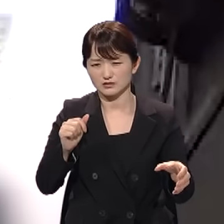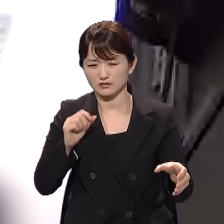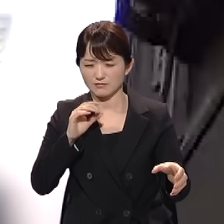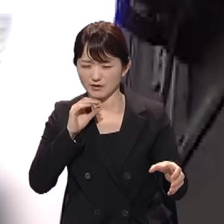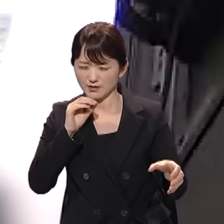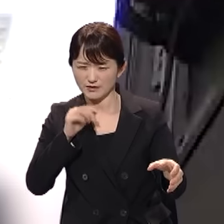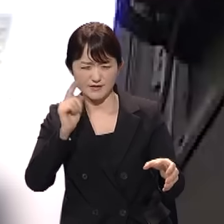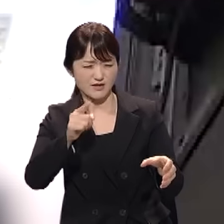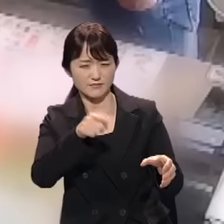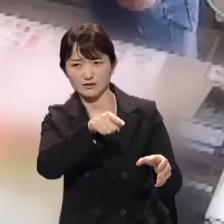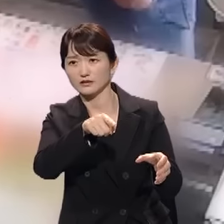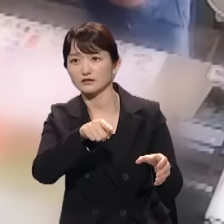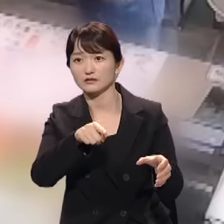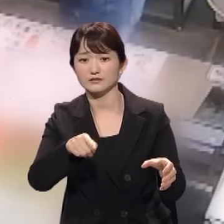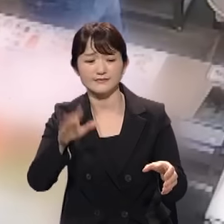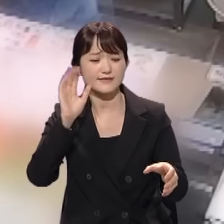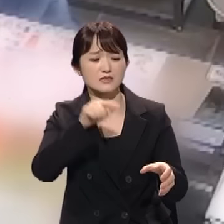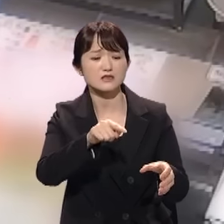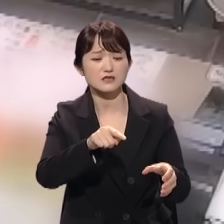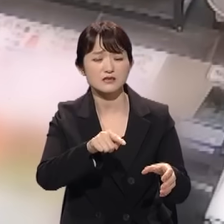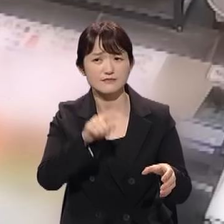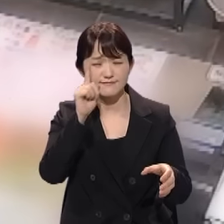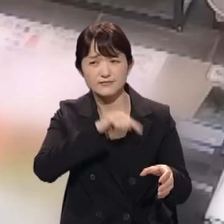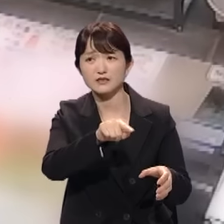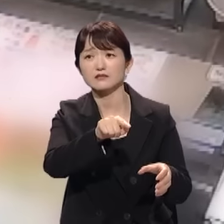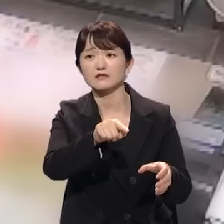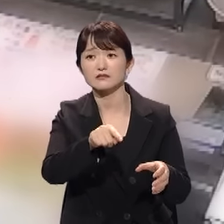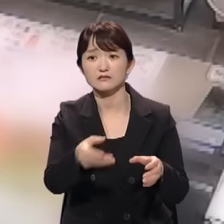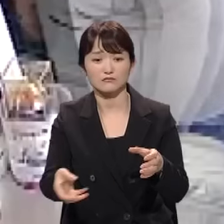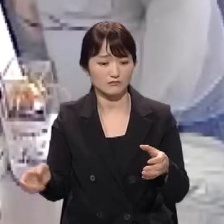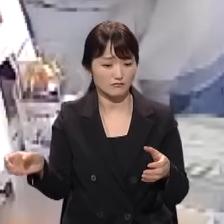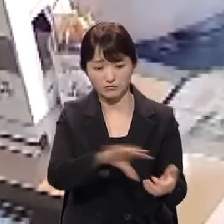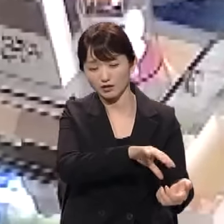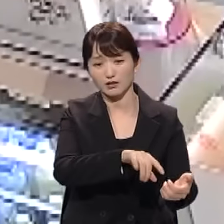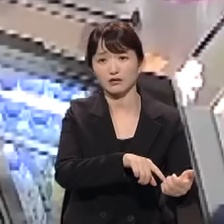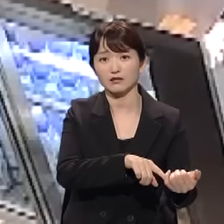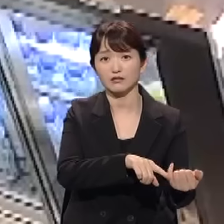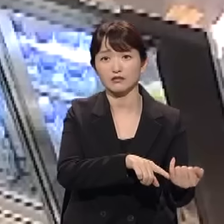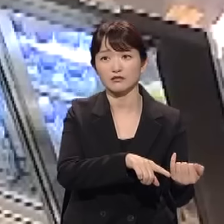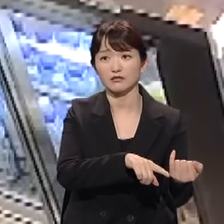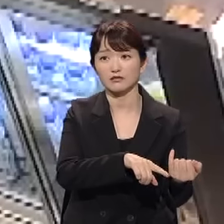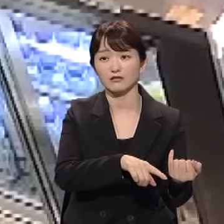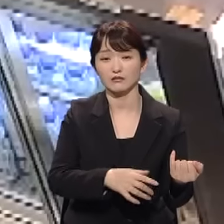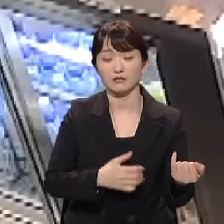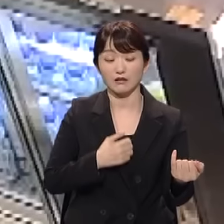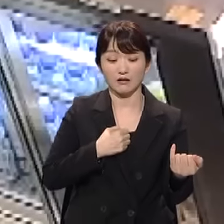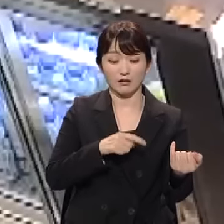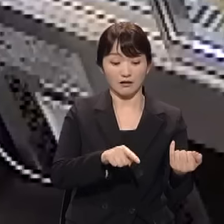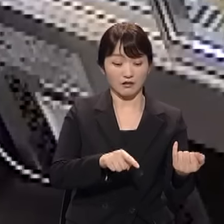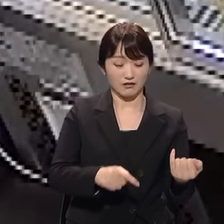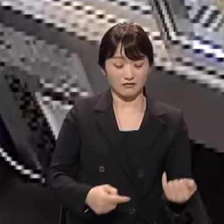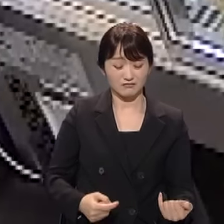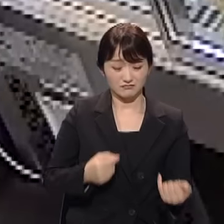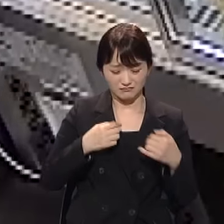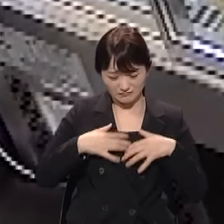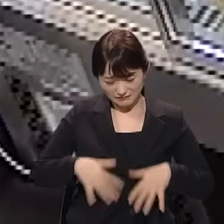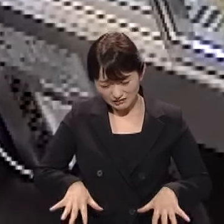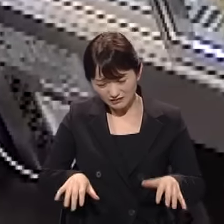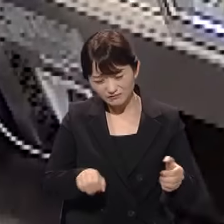남성 삿된 지났더니 이런 싸가지 없는 하면서 음료를 팍. 사장님 옷과 카페 주방